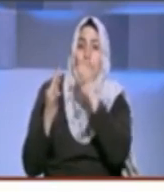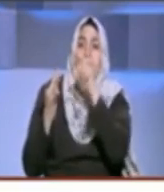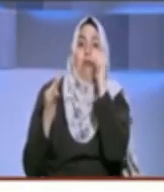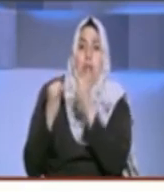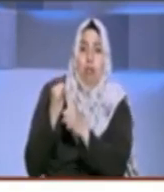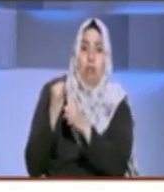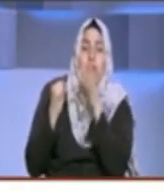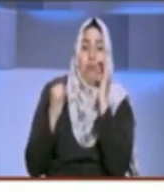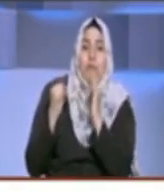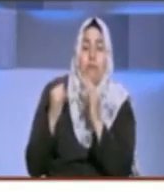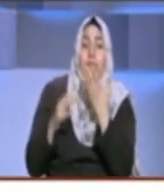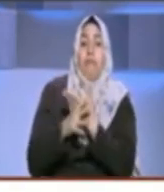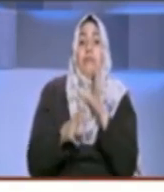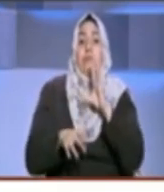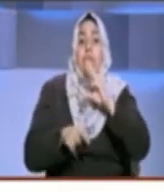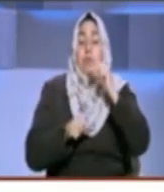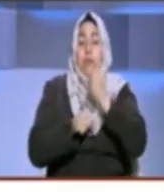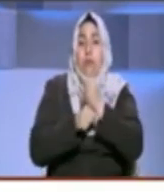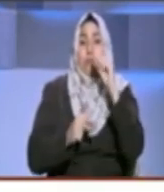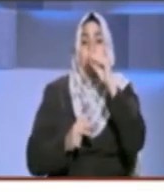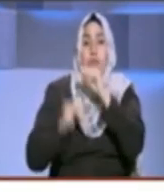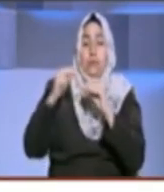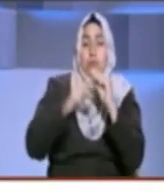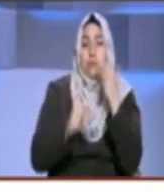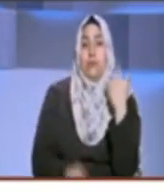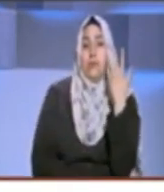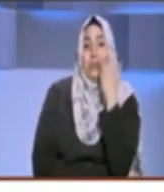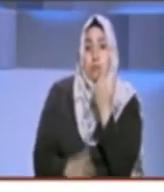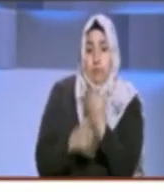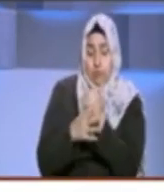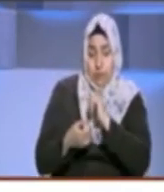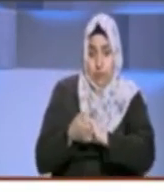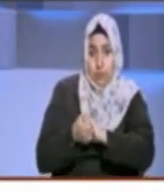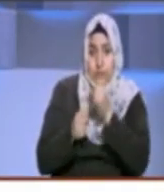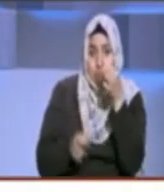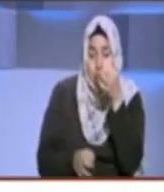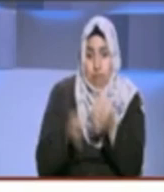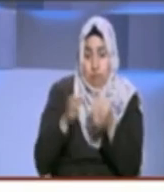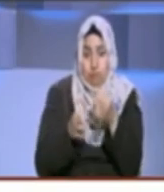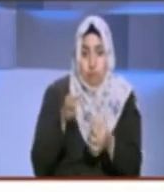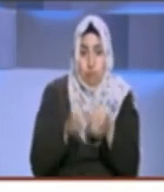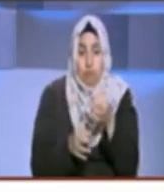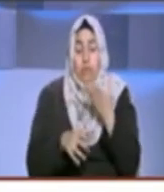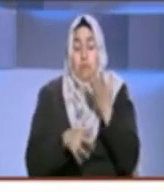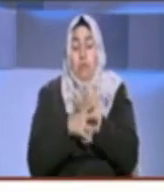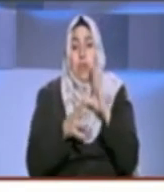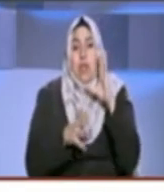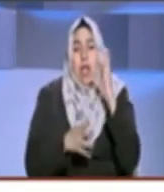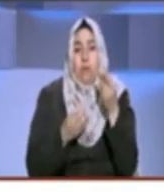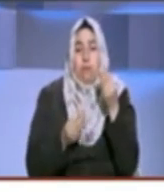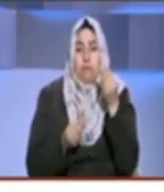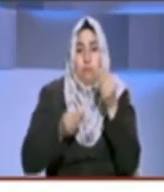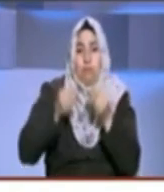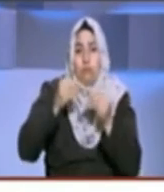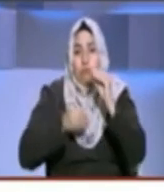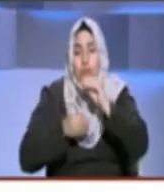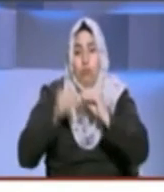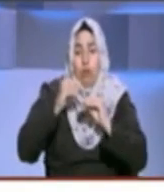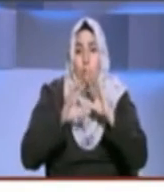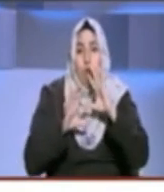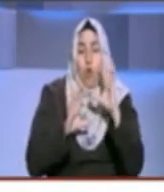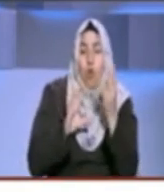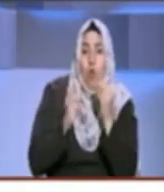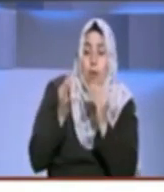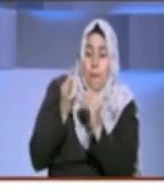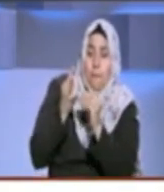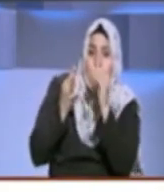طريقة التطبيق في عدد المدحات في التقييم، دي لسه ما نزلتش، هيبقى في كام مدحة إن احنا نقيم كل مرحلة. والحاجة الثانية،